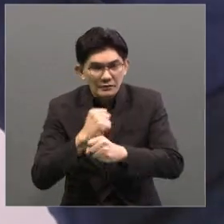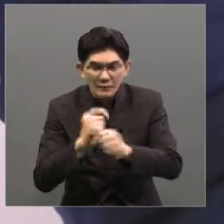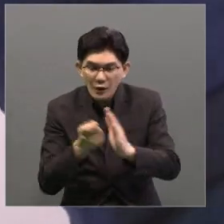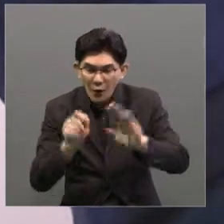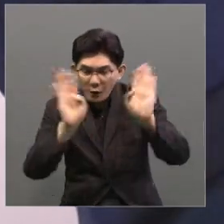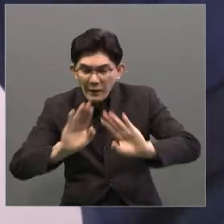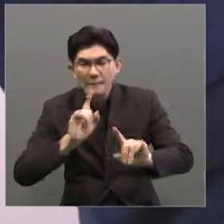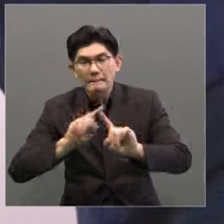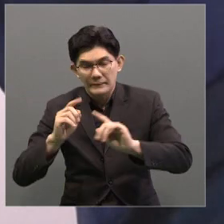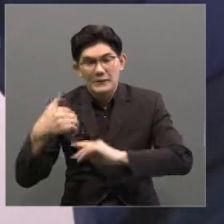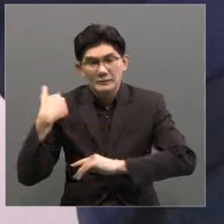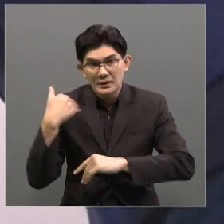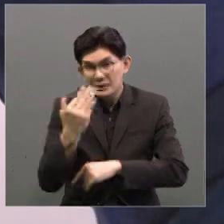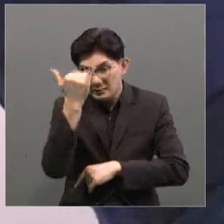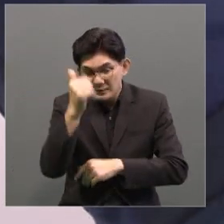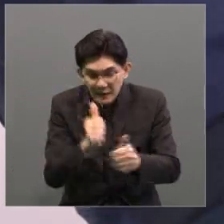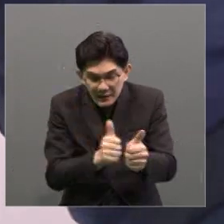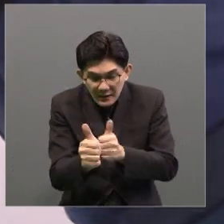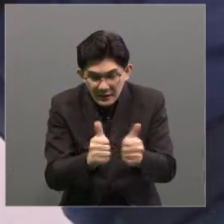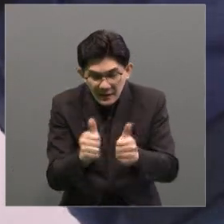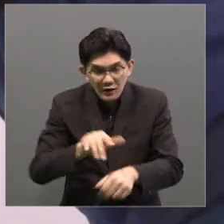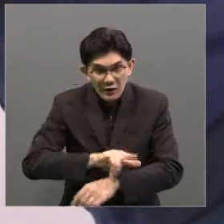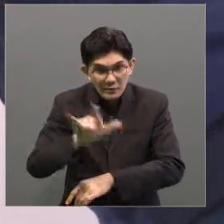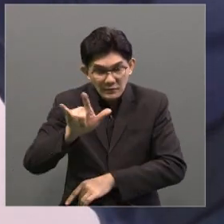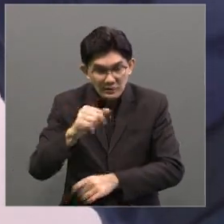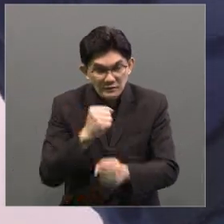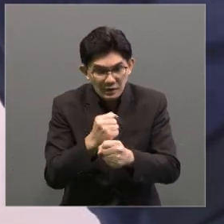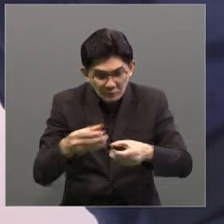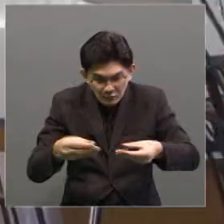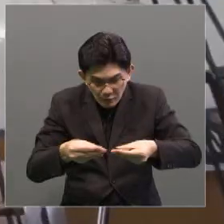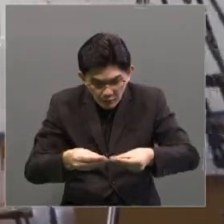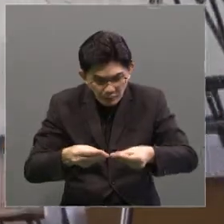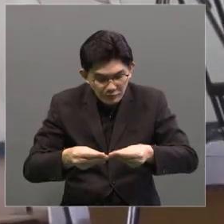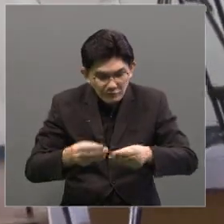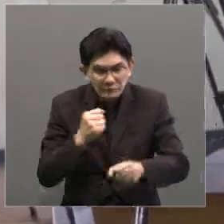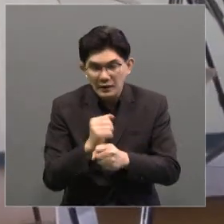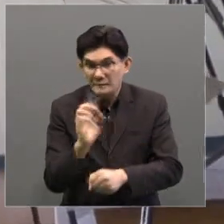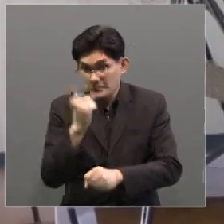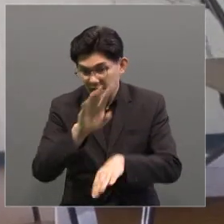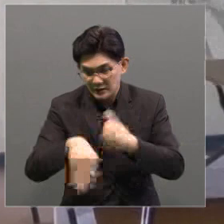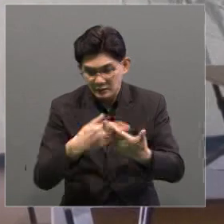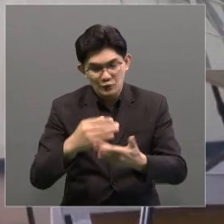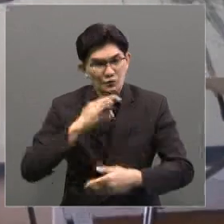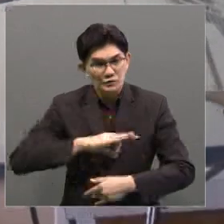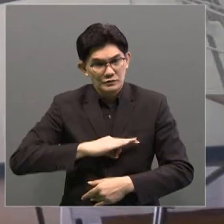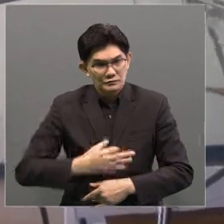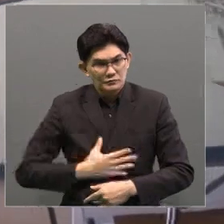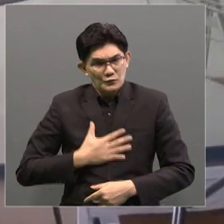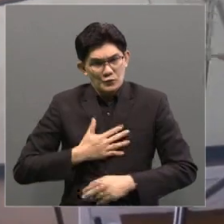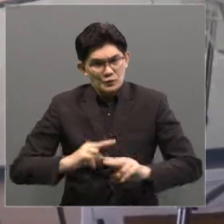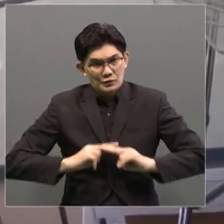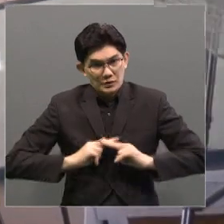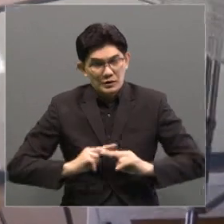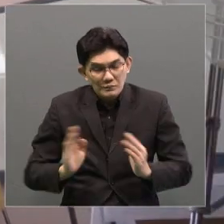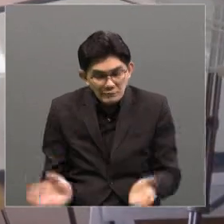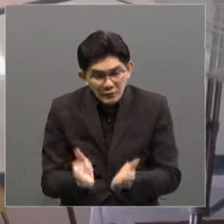กรรมอีกด้วยเนื่องจากในการแข่งขันน้องๆต้องประกอบเครื่องบินขึ้นมาใหม่ทั้งหมด ซึ่งตนก็รู้สึกภูมิใจที่ได้ผลักดันนักเรียน